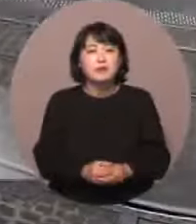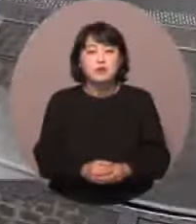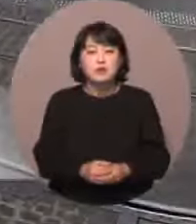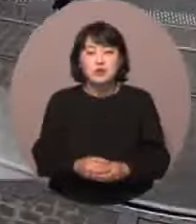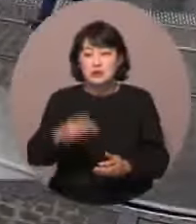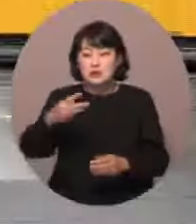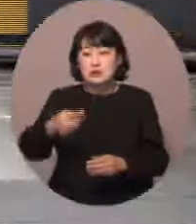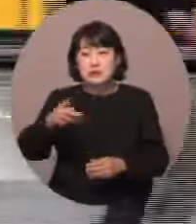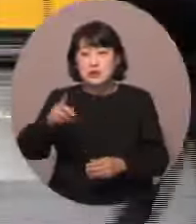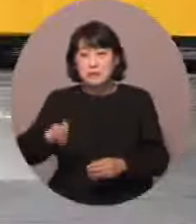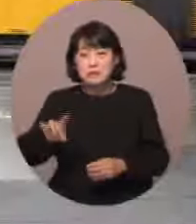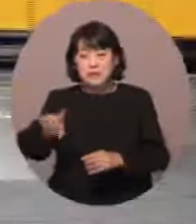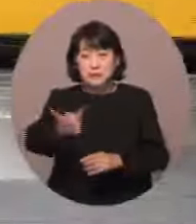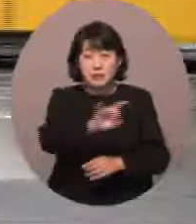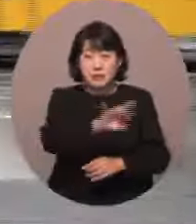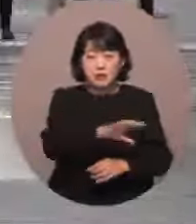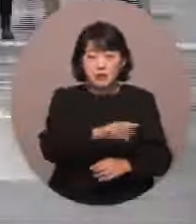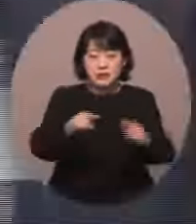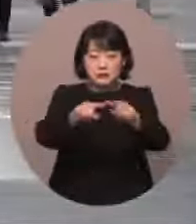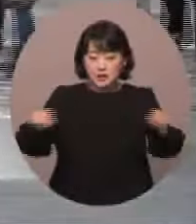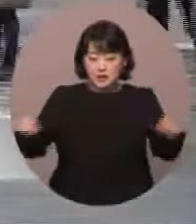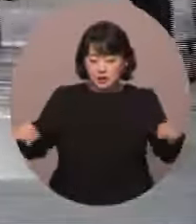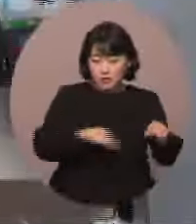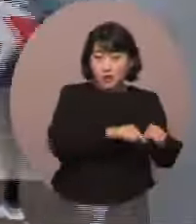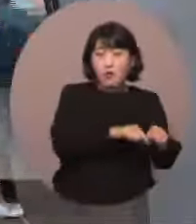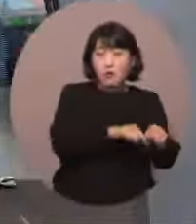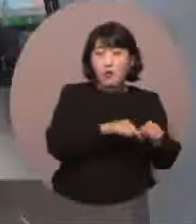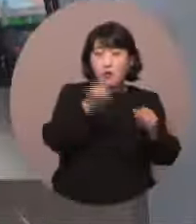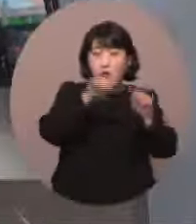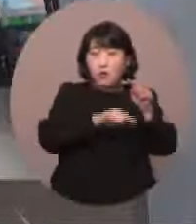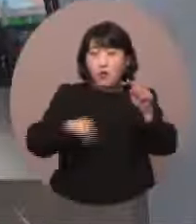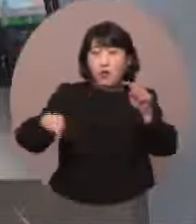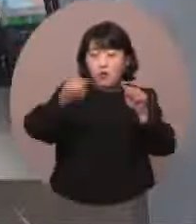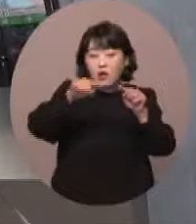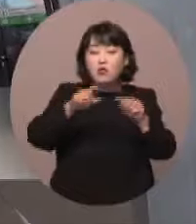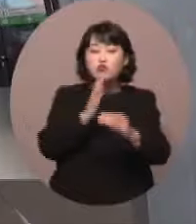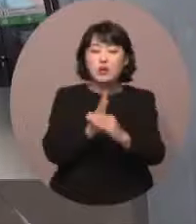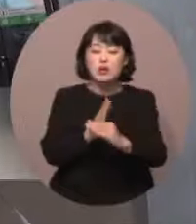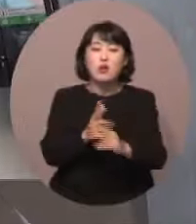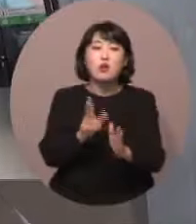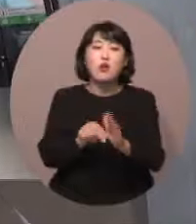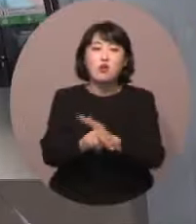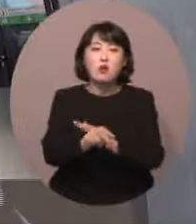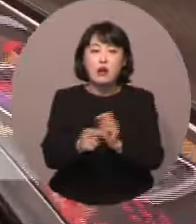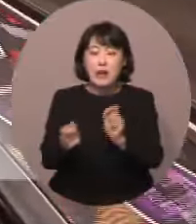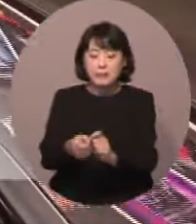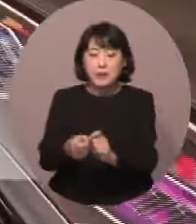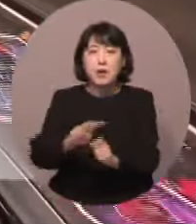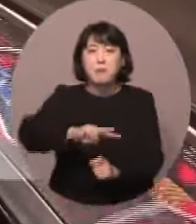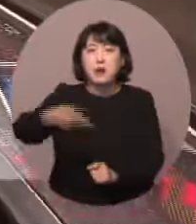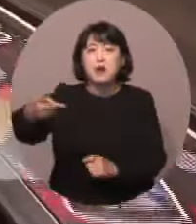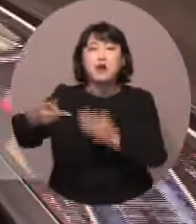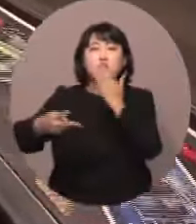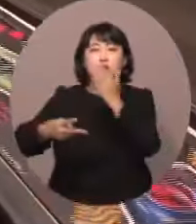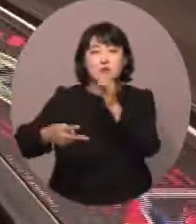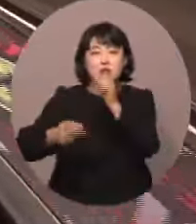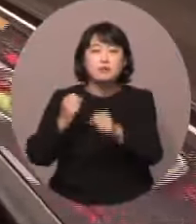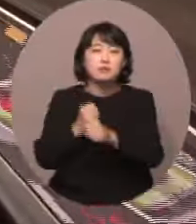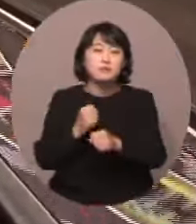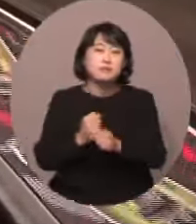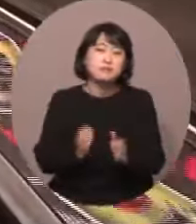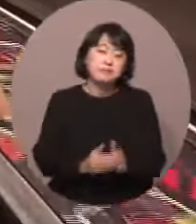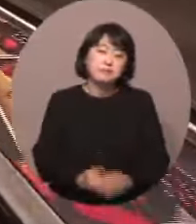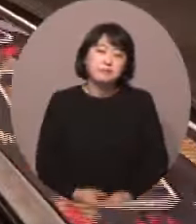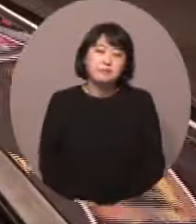노선이 삼각형 광장을 둘러싸고 지나는데 그 가운데에 역을 만들어 최단 경로로 환승할 수 있게 한 겁니다.